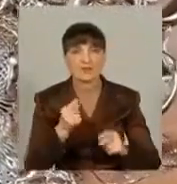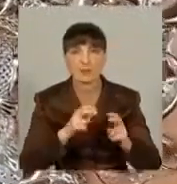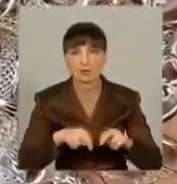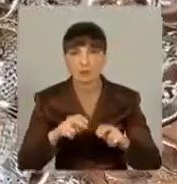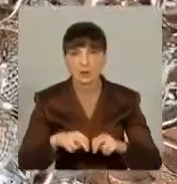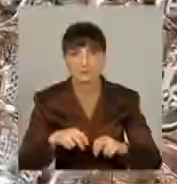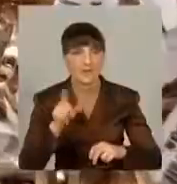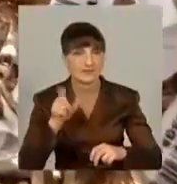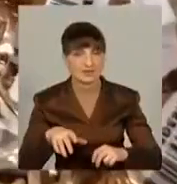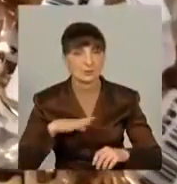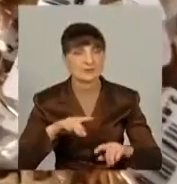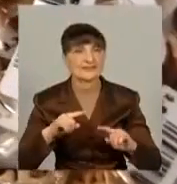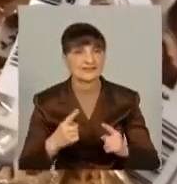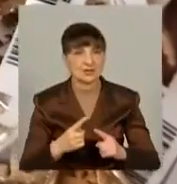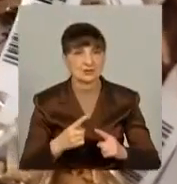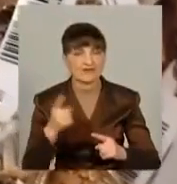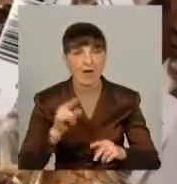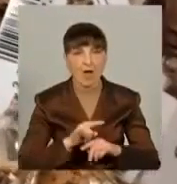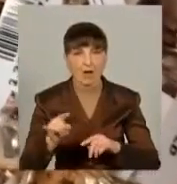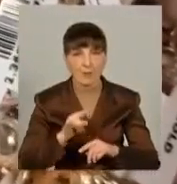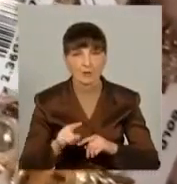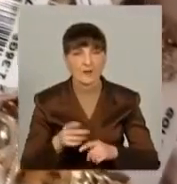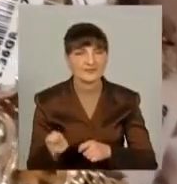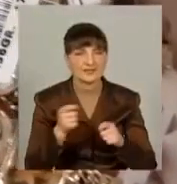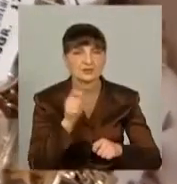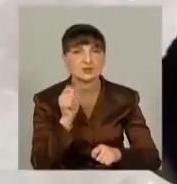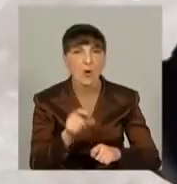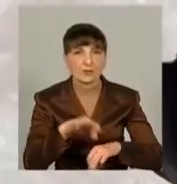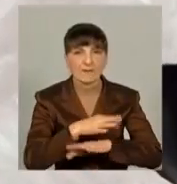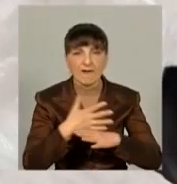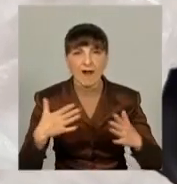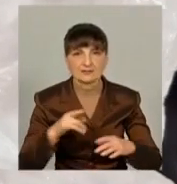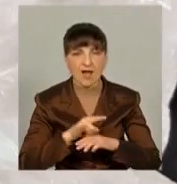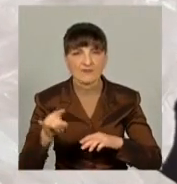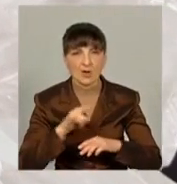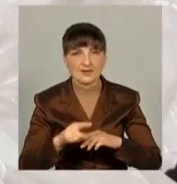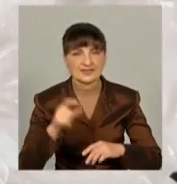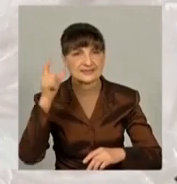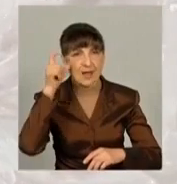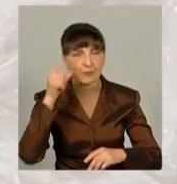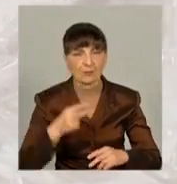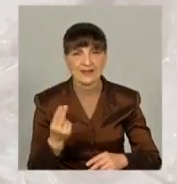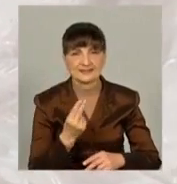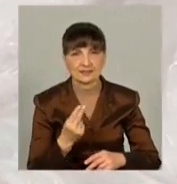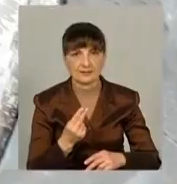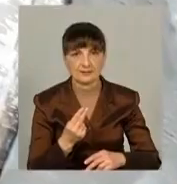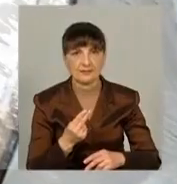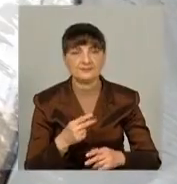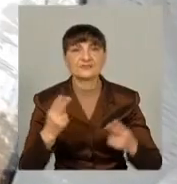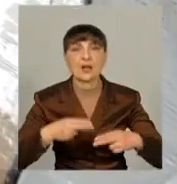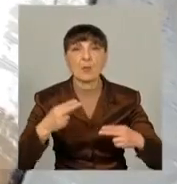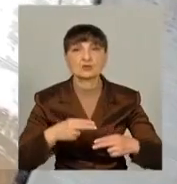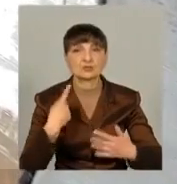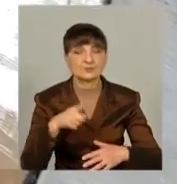финмониторингу, пассажир был задержан в столичном аэропорту при перевозке золотых украшений авиарейсом Стамбул-Астана. Вообще, таможенная